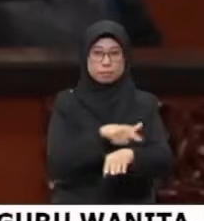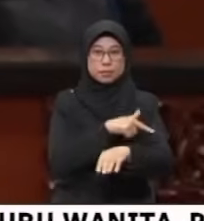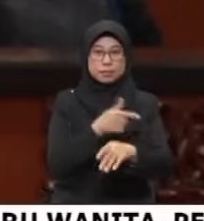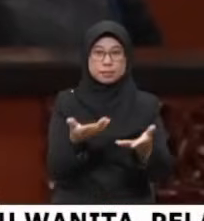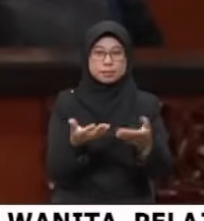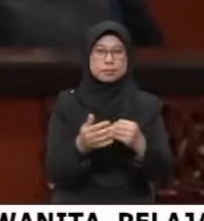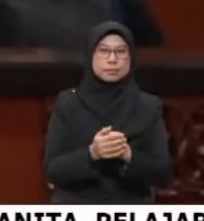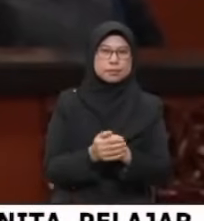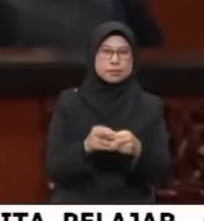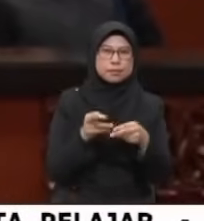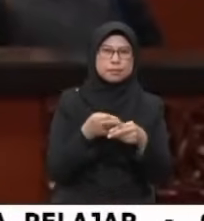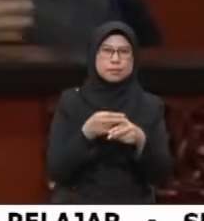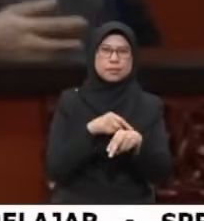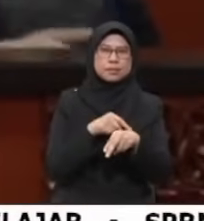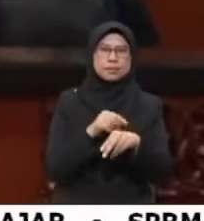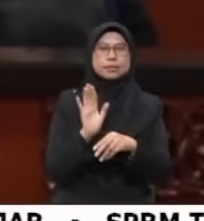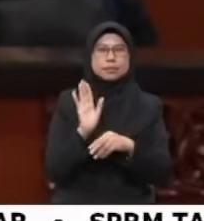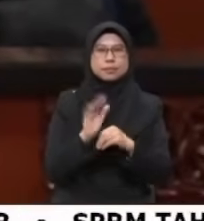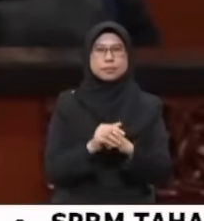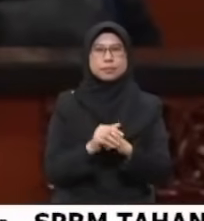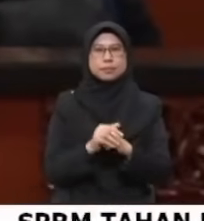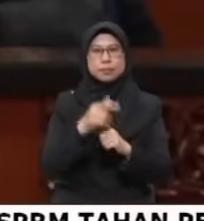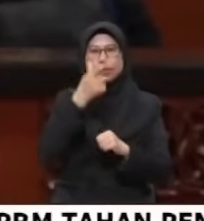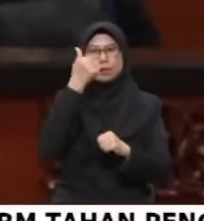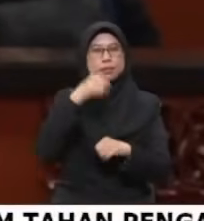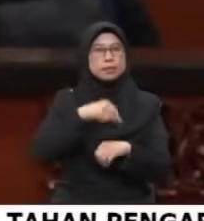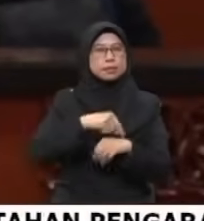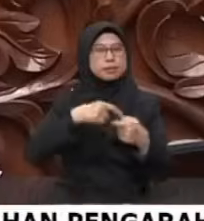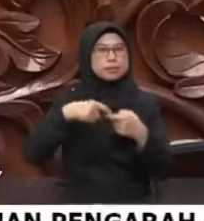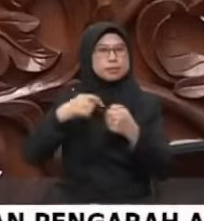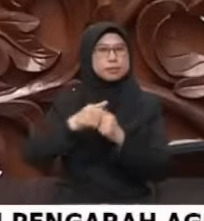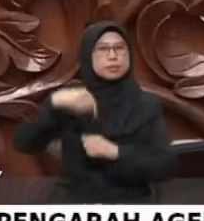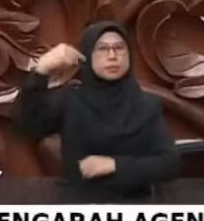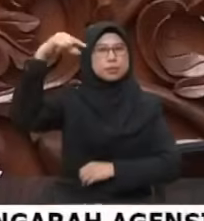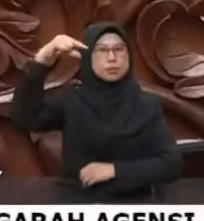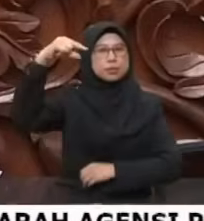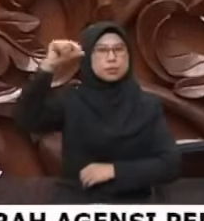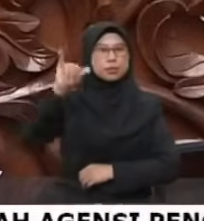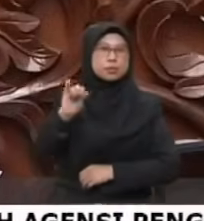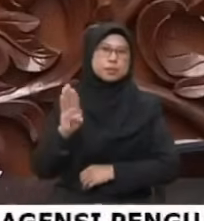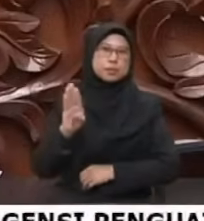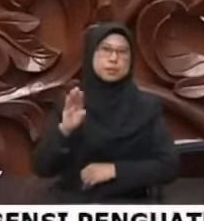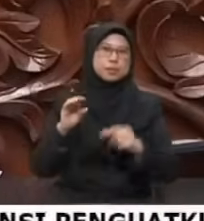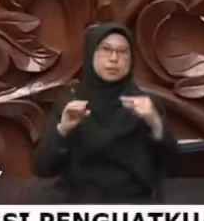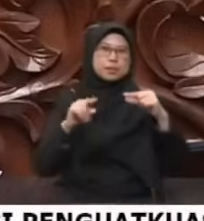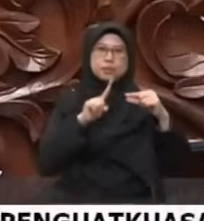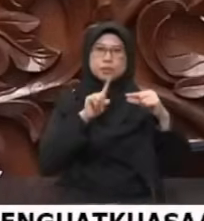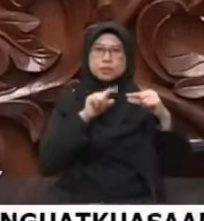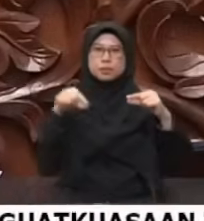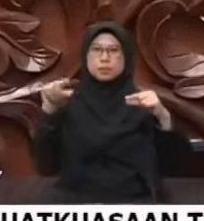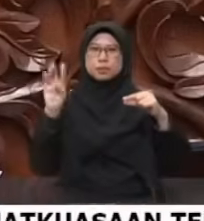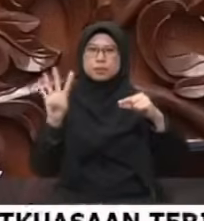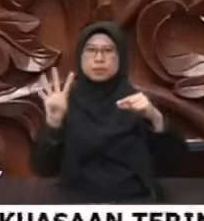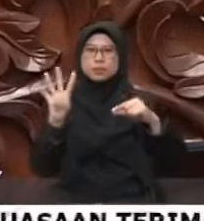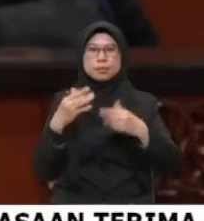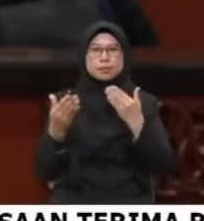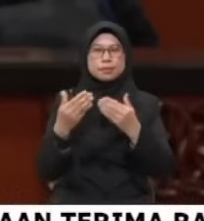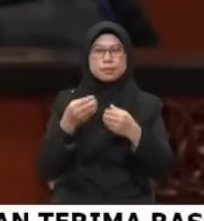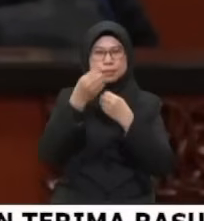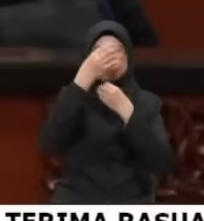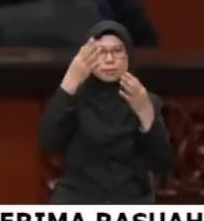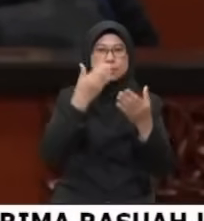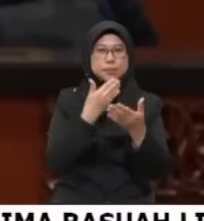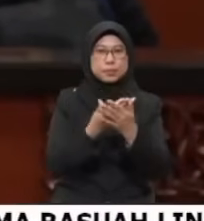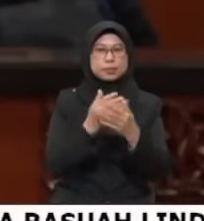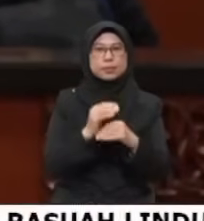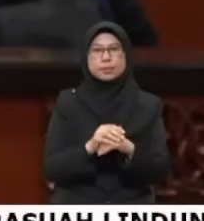satu ambil dah ambil masa soalan sebab ini berkaitan dengan kualiti nanti yang berhormat sebab G1 G4 mungkin ini berita baik untuk